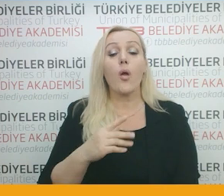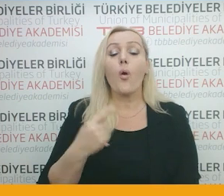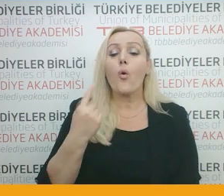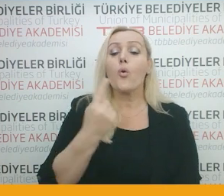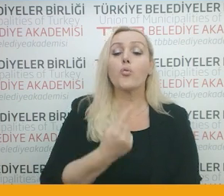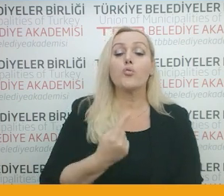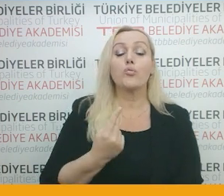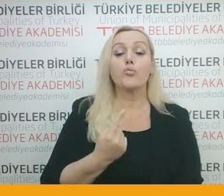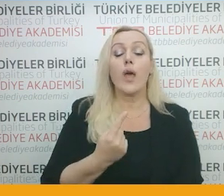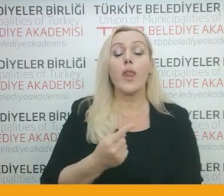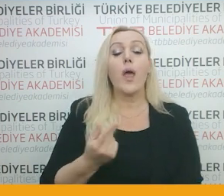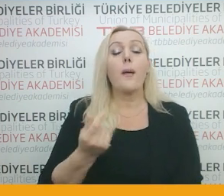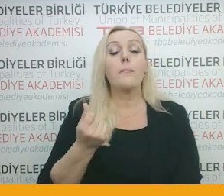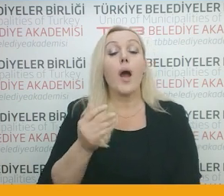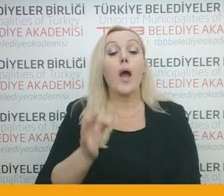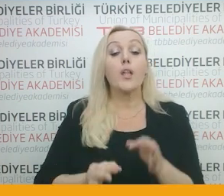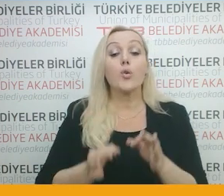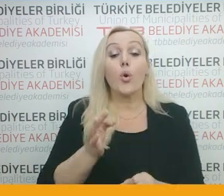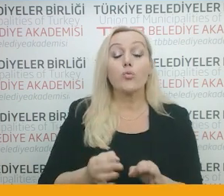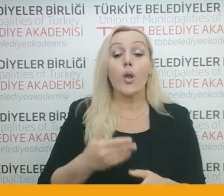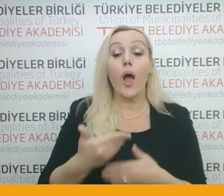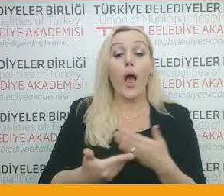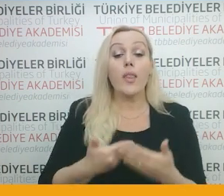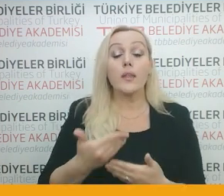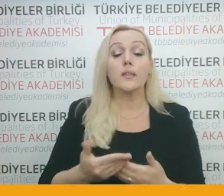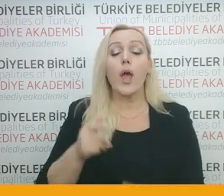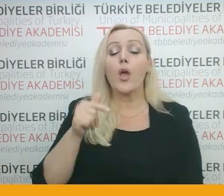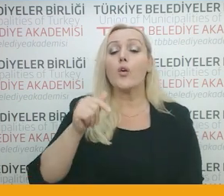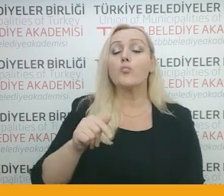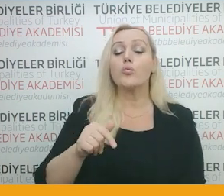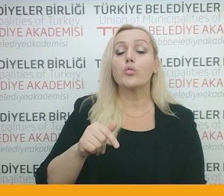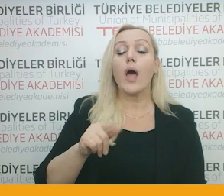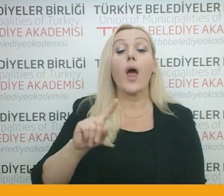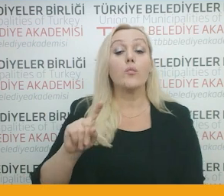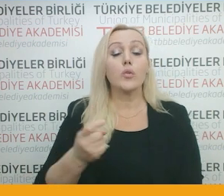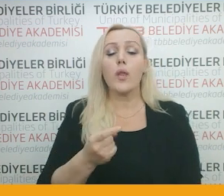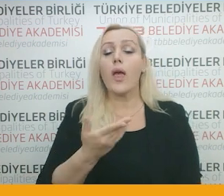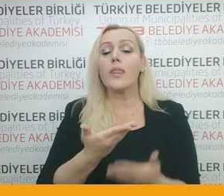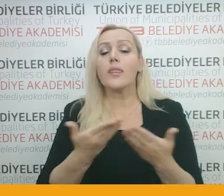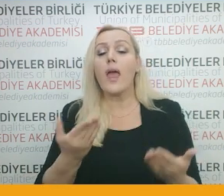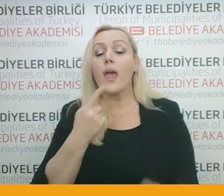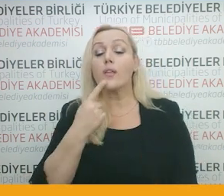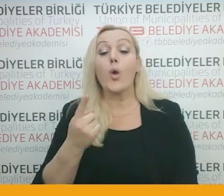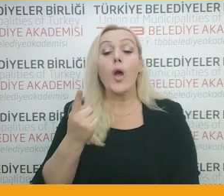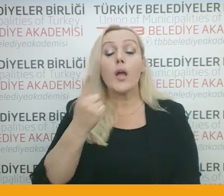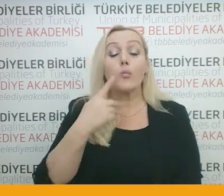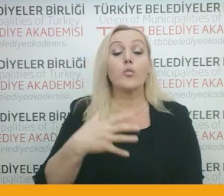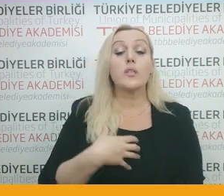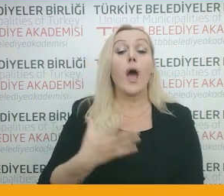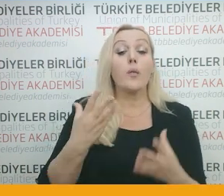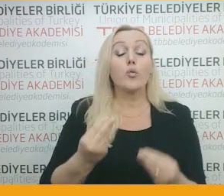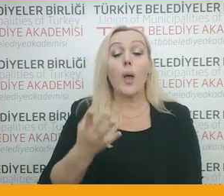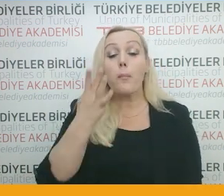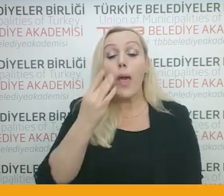Dolayısıyla mali kontrolün tanımında bu metinden bulabiliyoruz. Ne diyor? Kamu kaynaklarının belirlenmiş